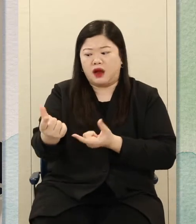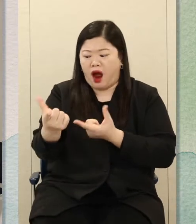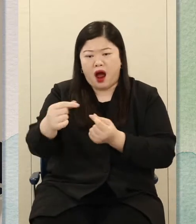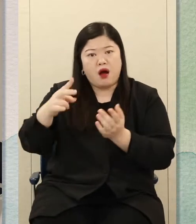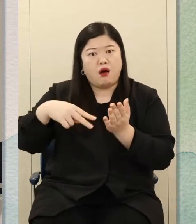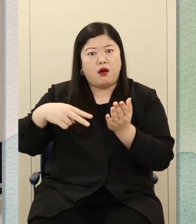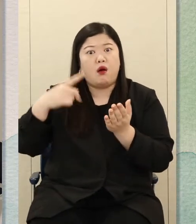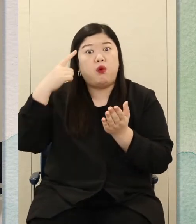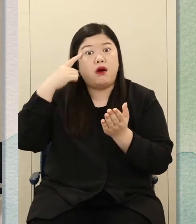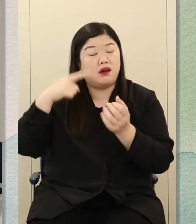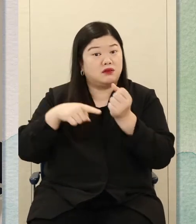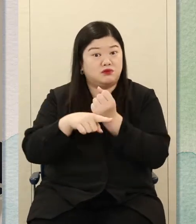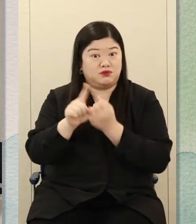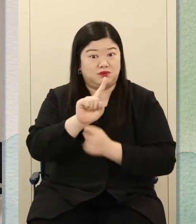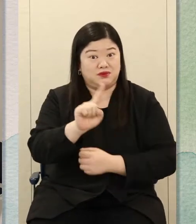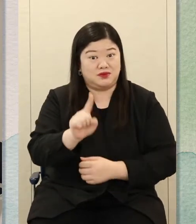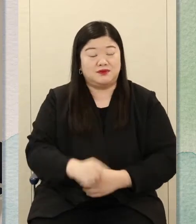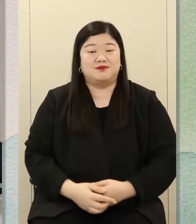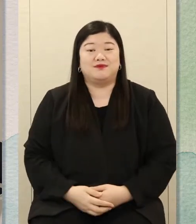이런 이야기 저희가